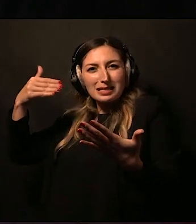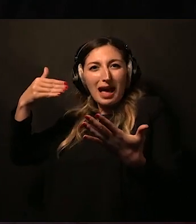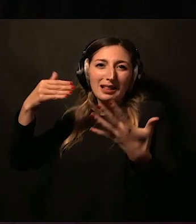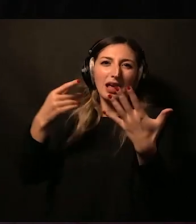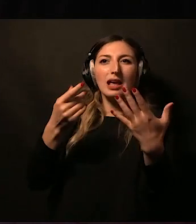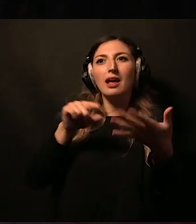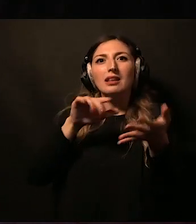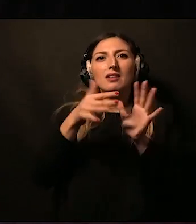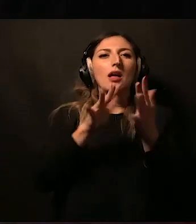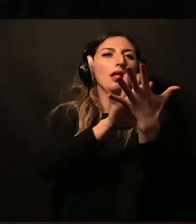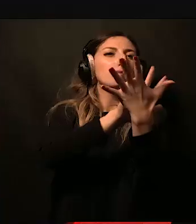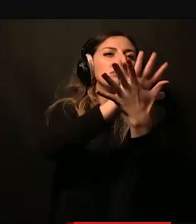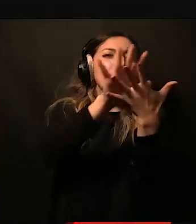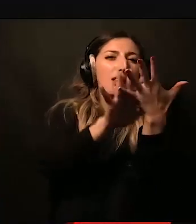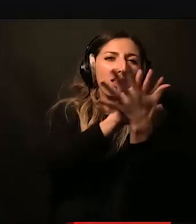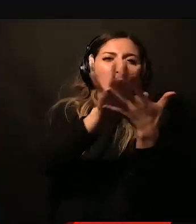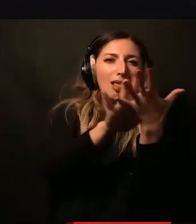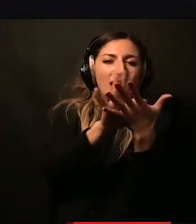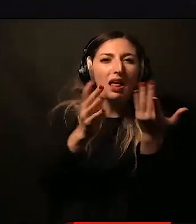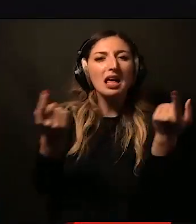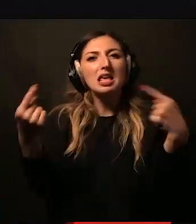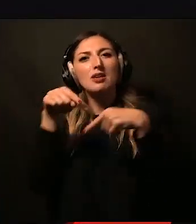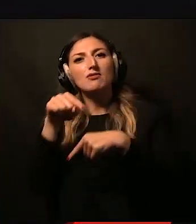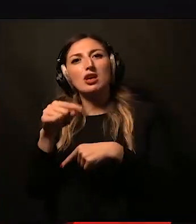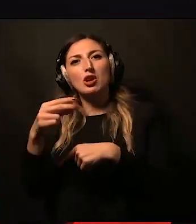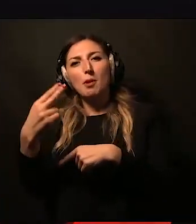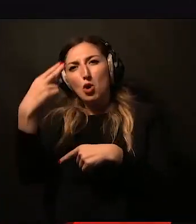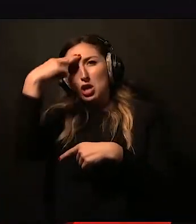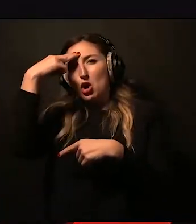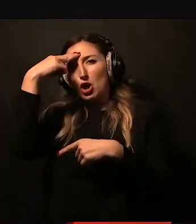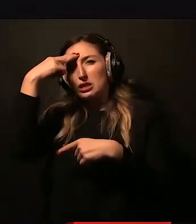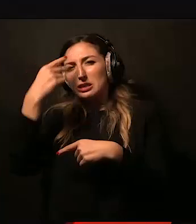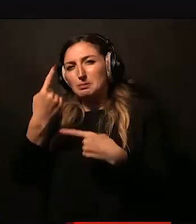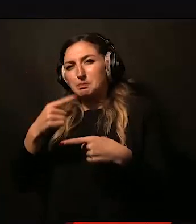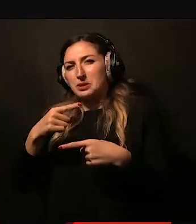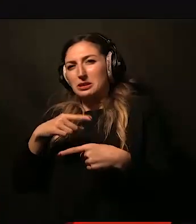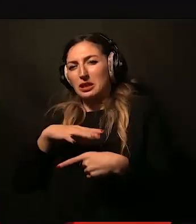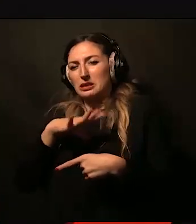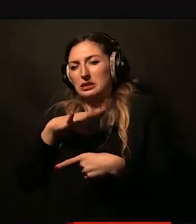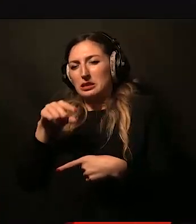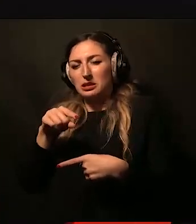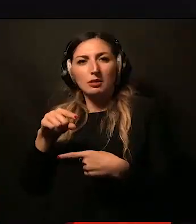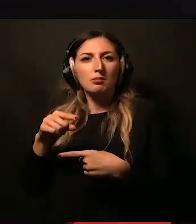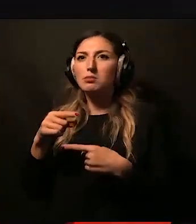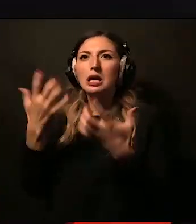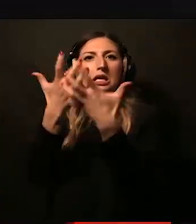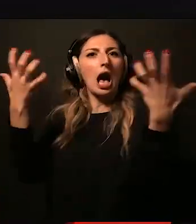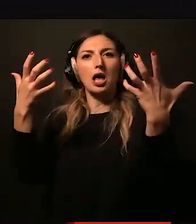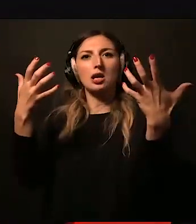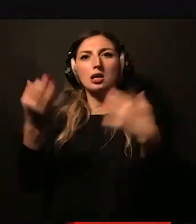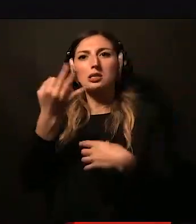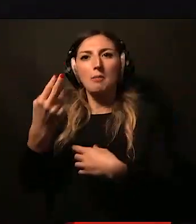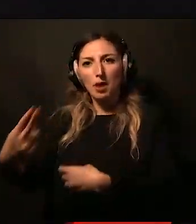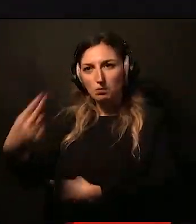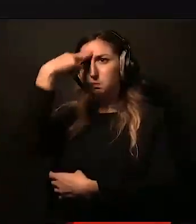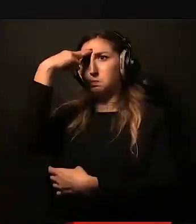saltano mai mai un fotogramma non è giusto che sia la vergogna la prima emozione a cui ha dato un nome